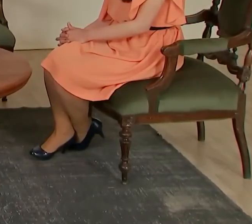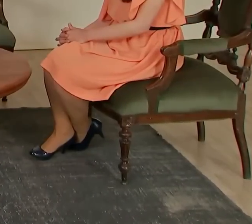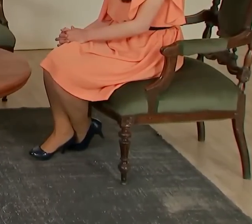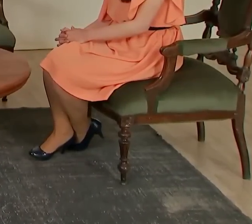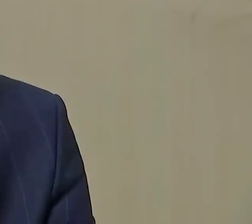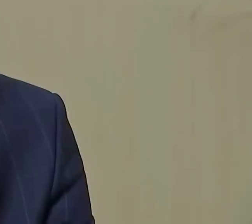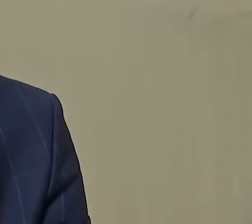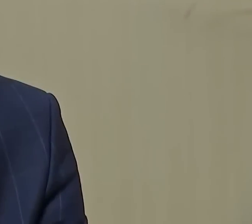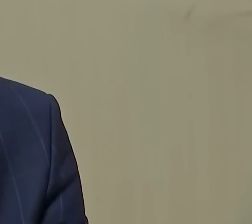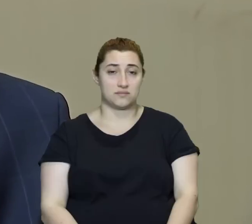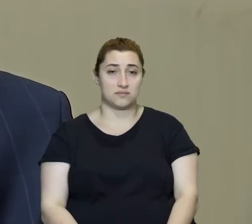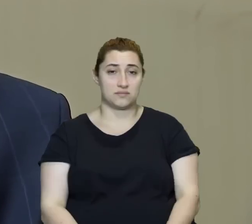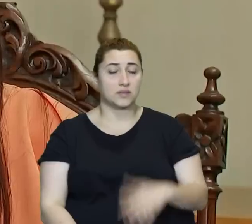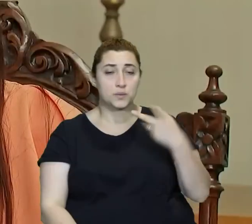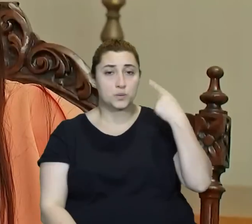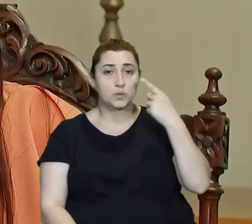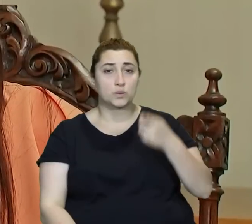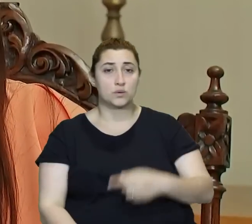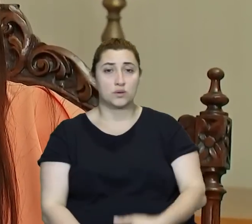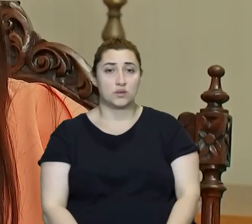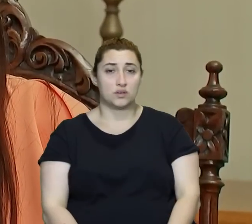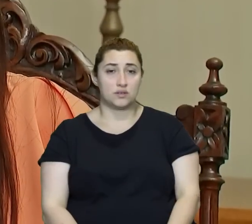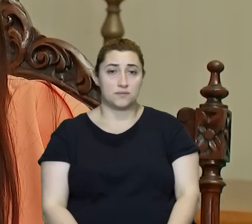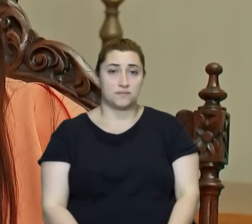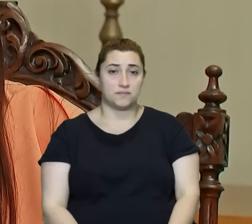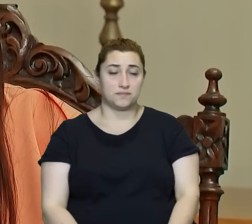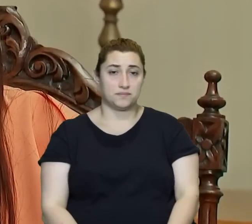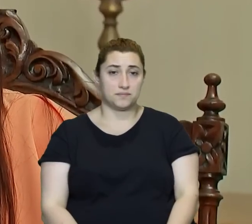Zehra sıkıntıyla boşluğa bakıyor. Ne düşünüyorsun?